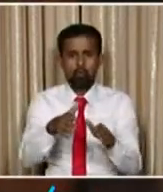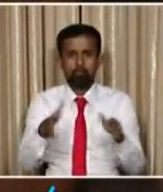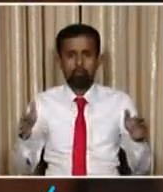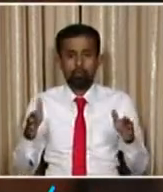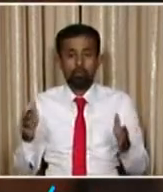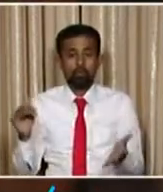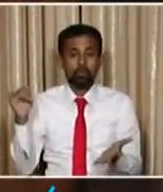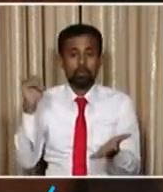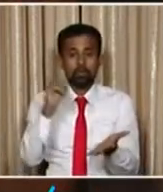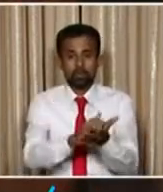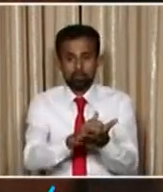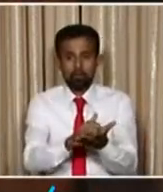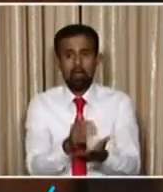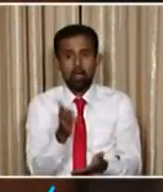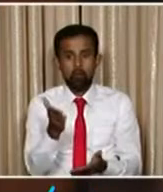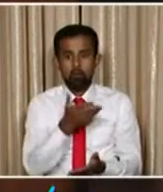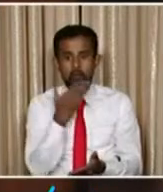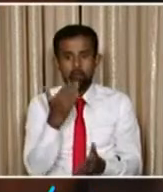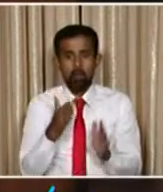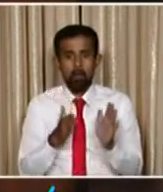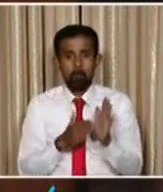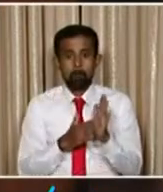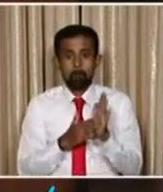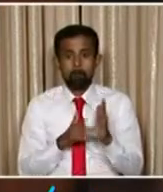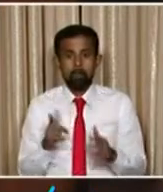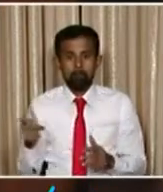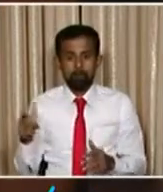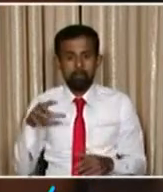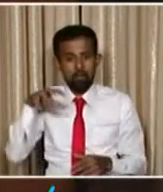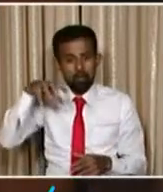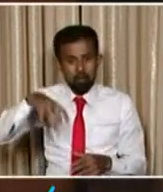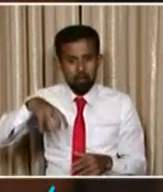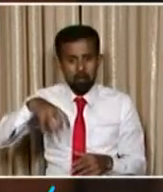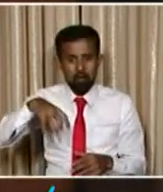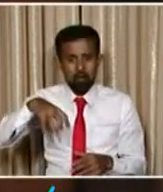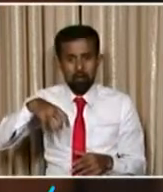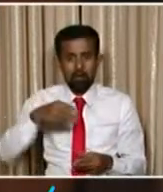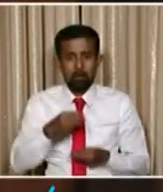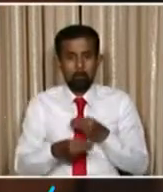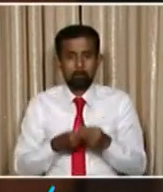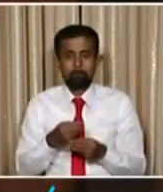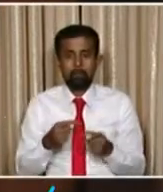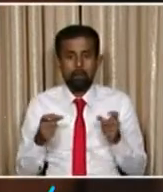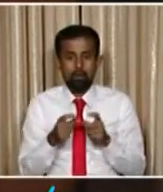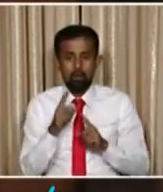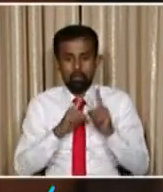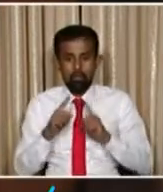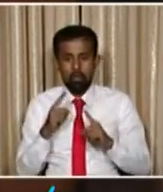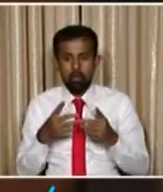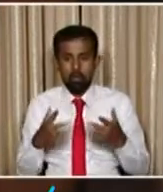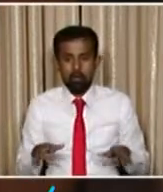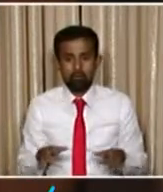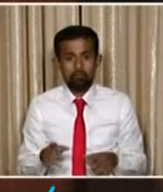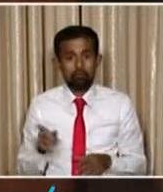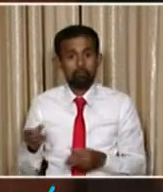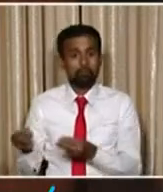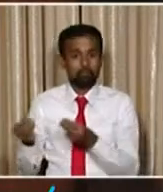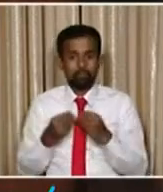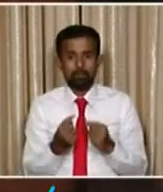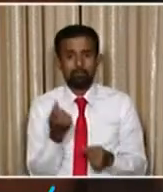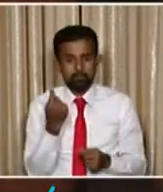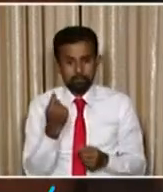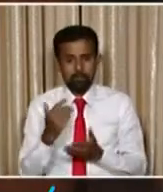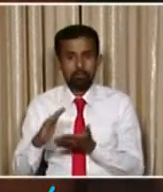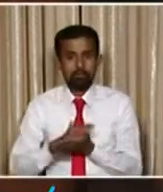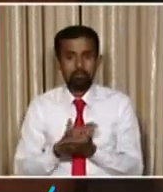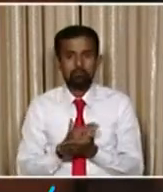ගේන්න පුළුවන් එයාක්‍රාෆ්ට්ස් තියෙනවා. දැන් මාලදිවයිනේ වගේ තියෙන රටක මොන හරි කම්පැනියක් එක්ක අපි කතා කරලා අඩුම ගානේ ඒගොල්ලන් දෙන්න බදු සහන දෙනවා